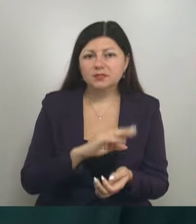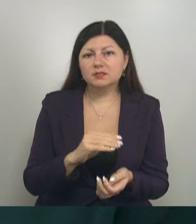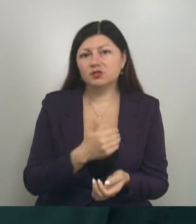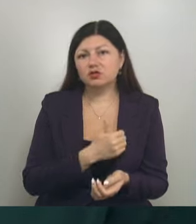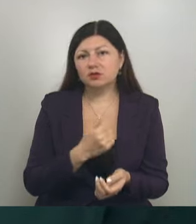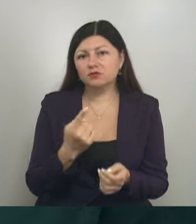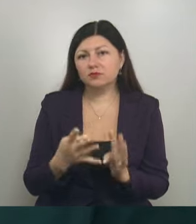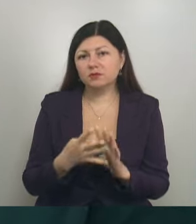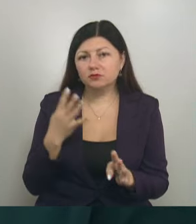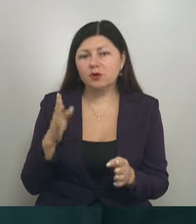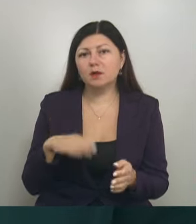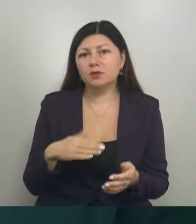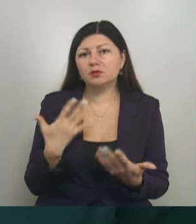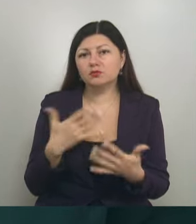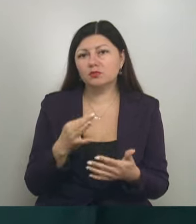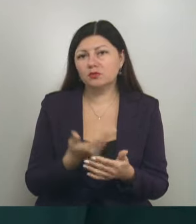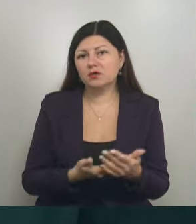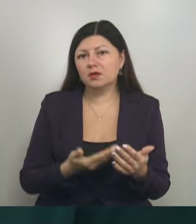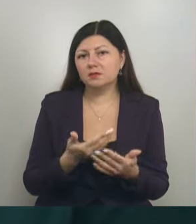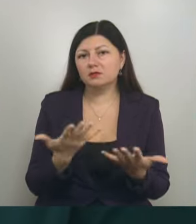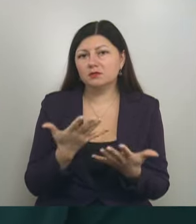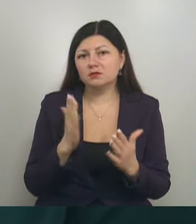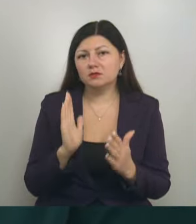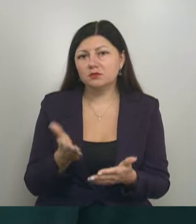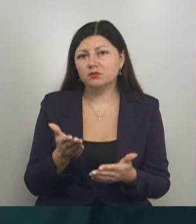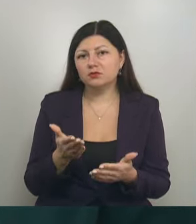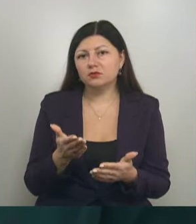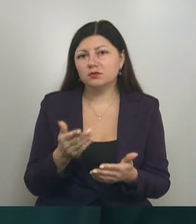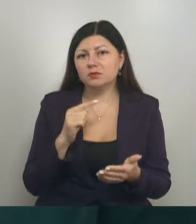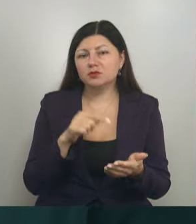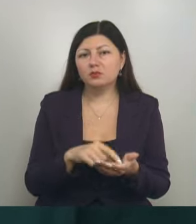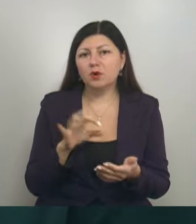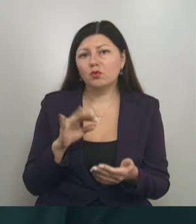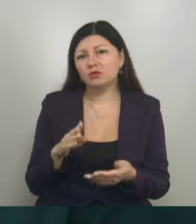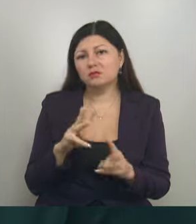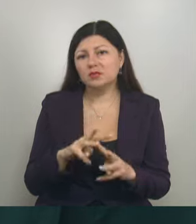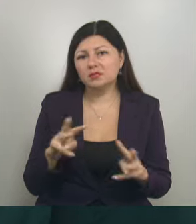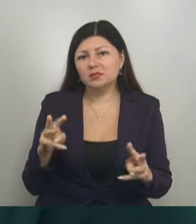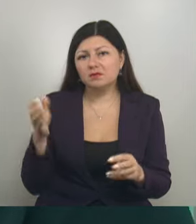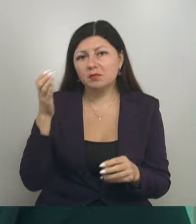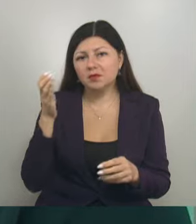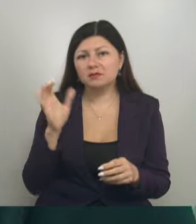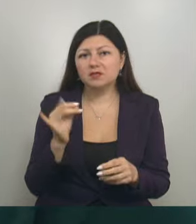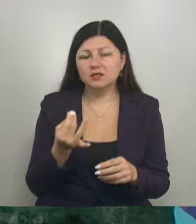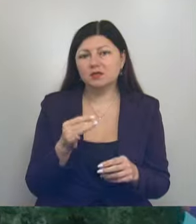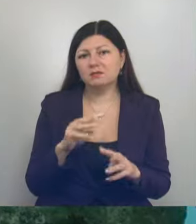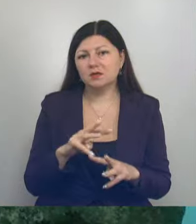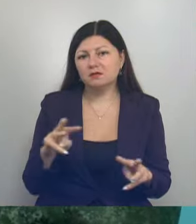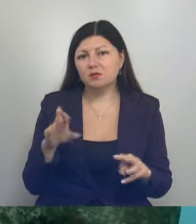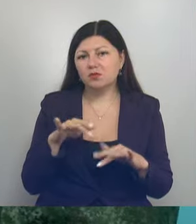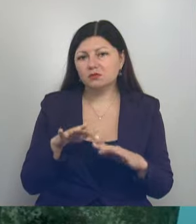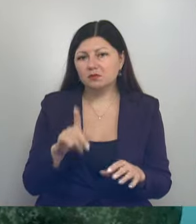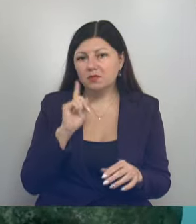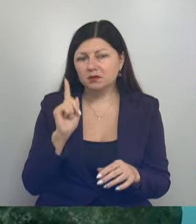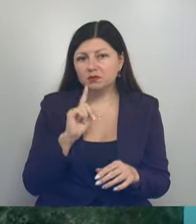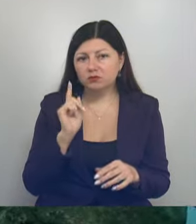желающих в первую очередь, а потом по рекомендациям, которые будут поступать от Министерства образования и Министерства по делам молодежи. В прошлом году